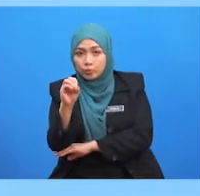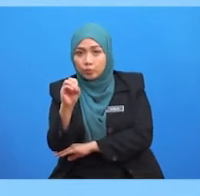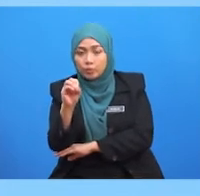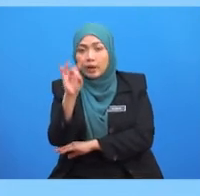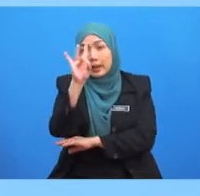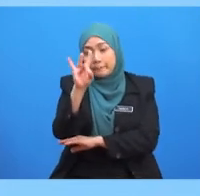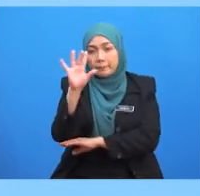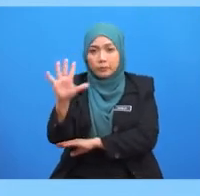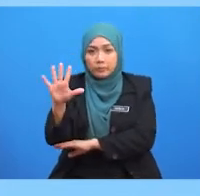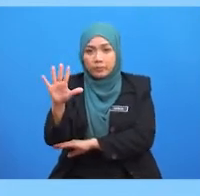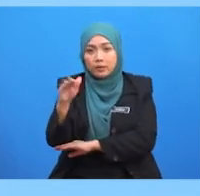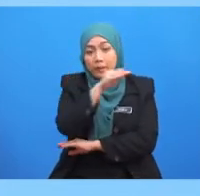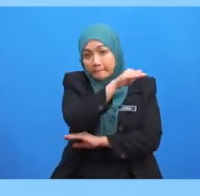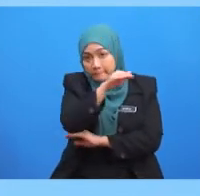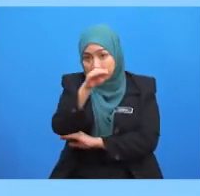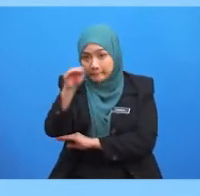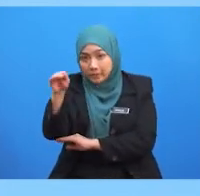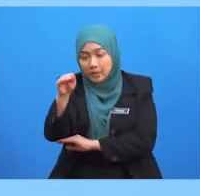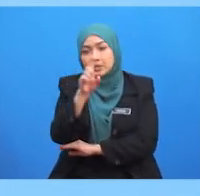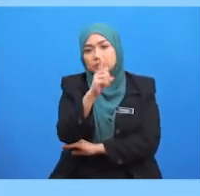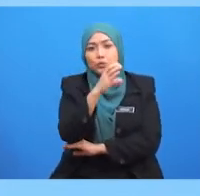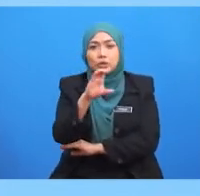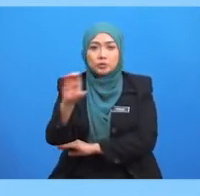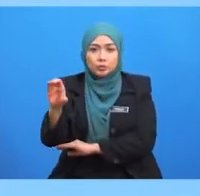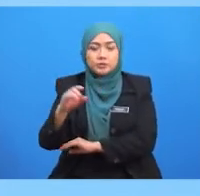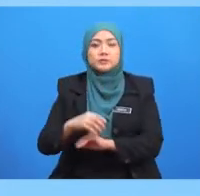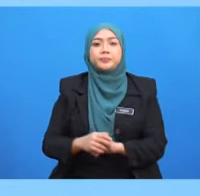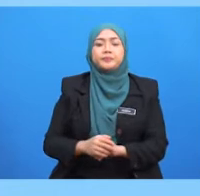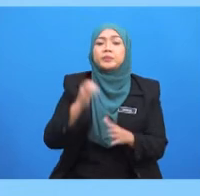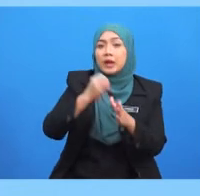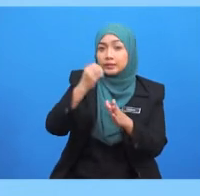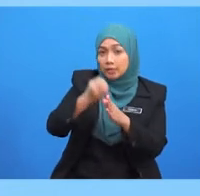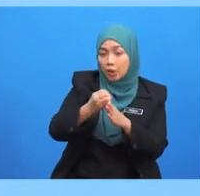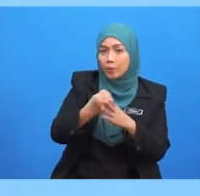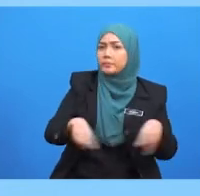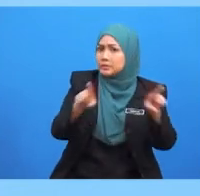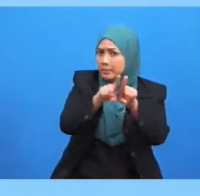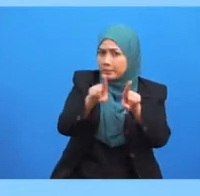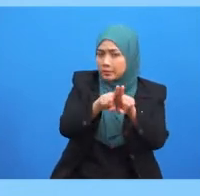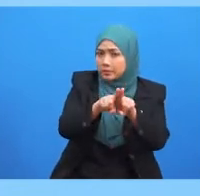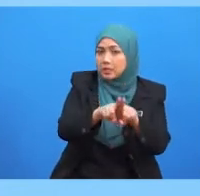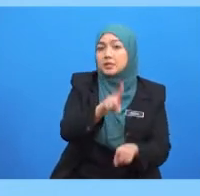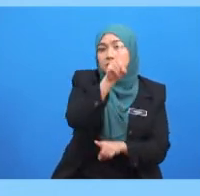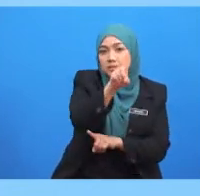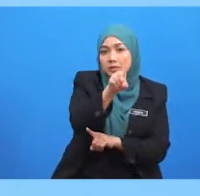285 perseratus atau bersamaan dengan